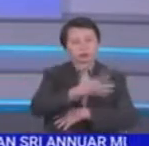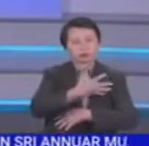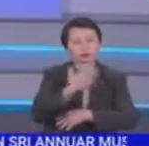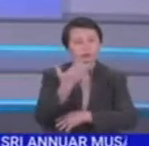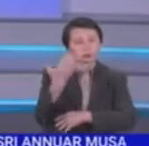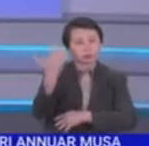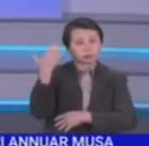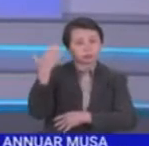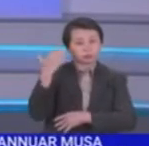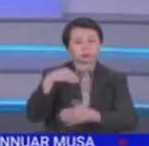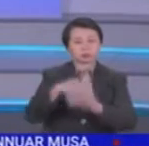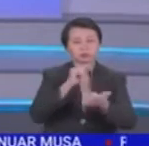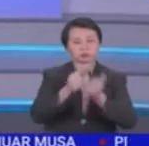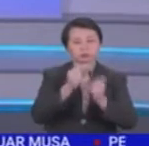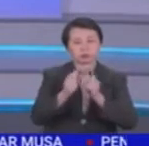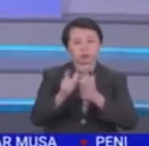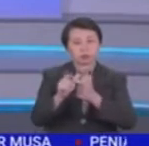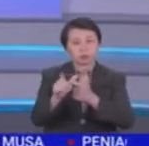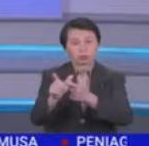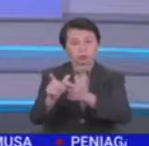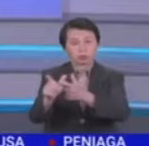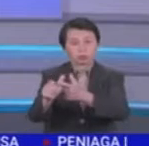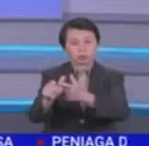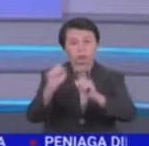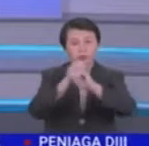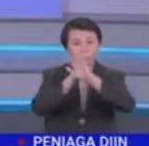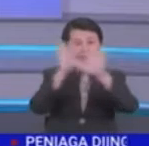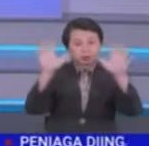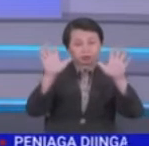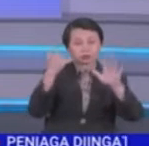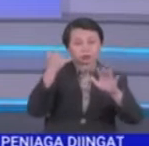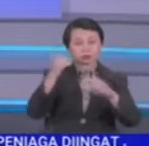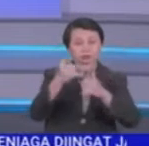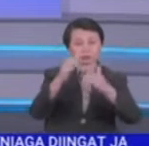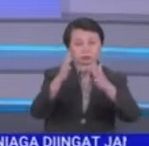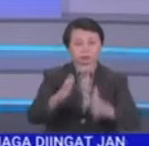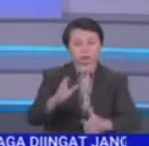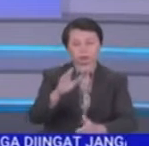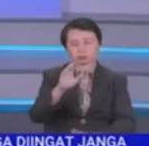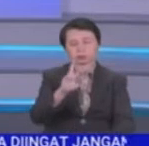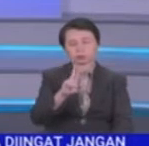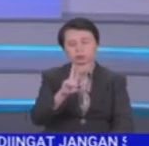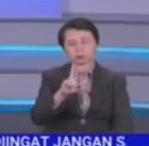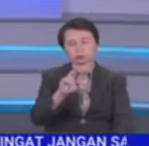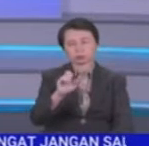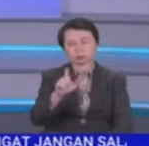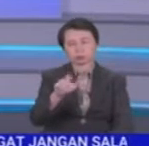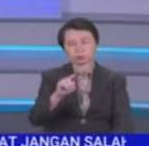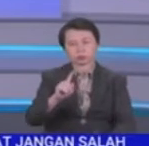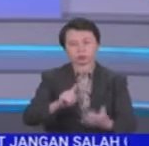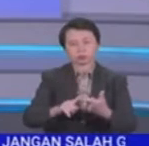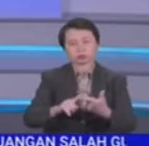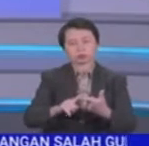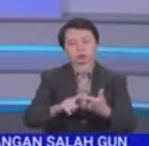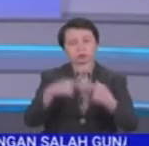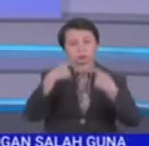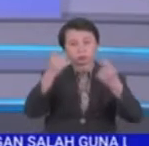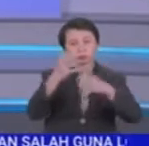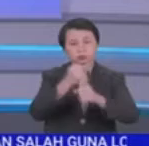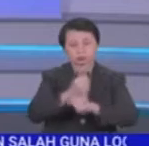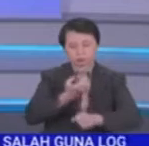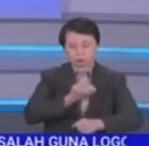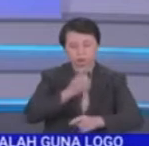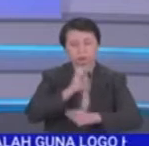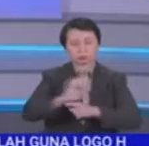lalu. Dalam suka olahraga yang berlangsung siang tadi, atlet Terengganu Ruslim Zikri Putra Rosli berjaya meraih pingat